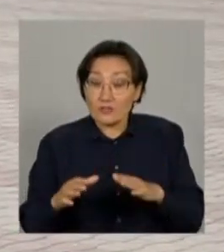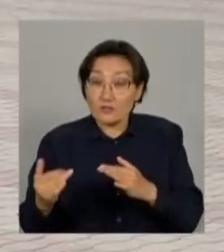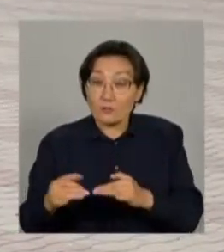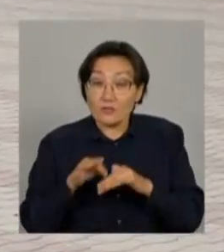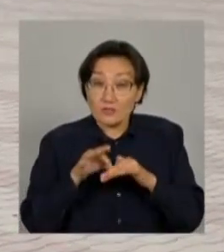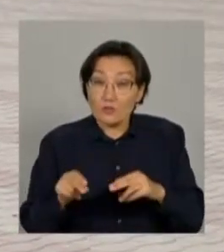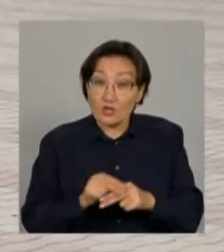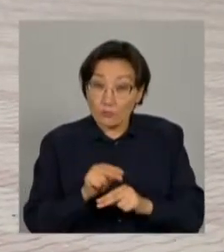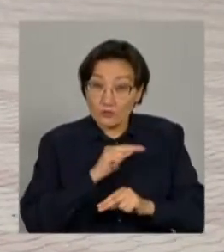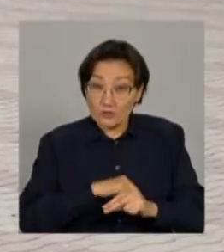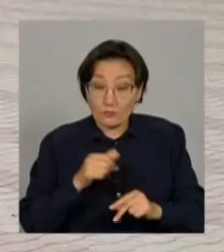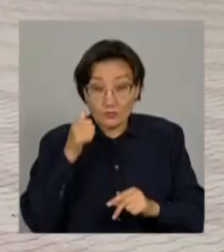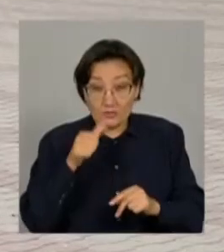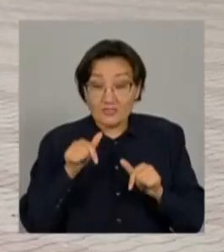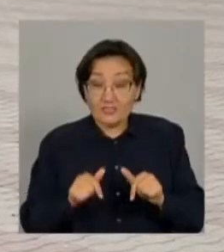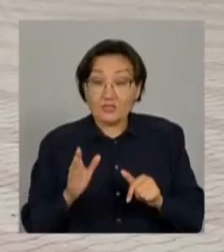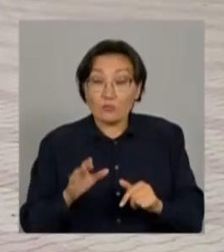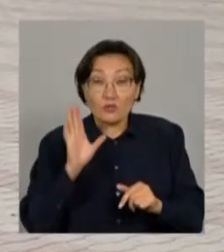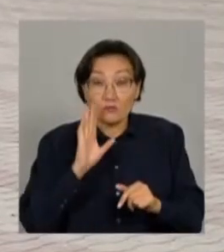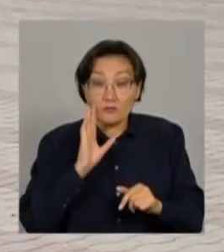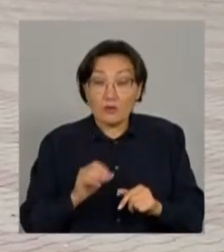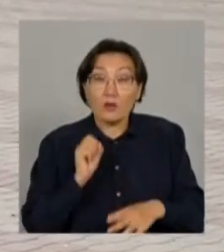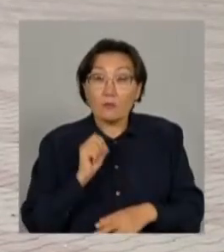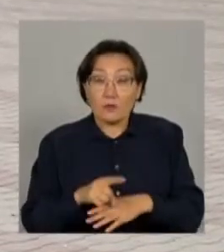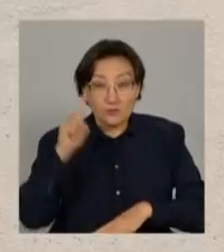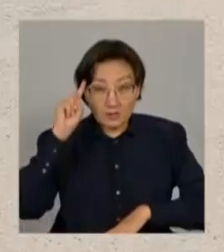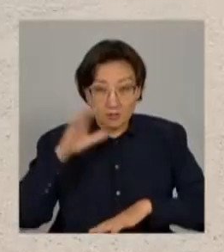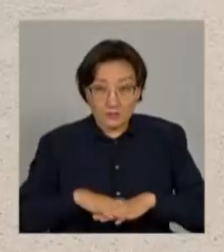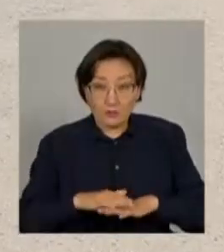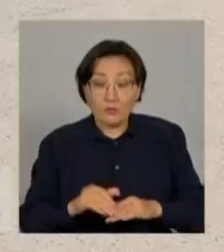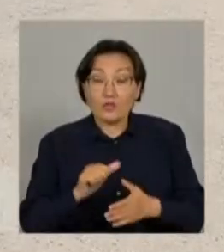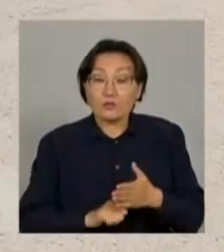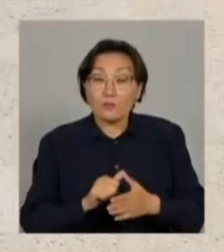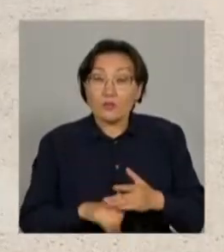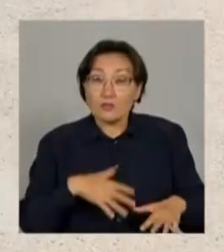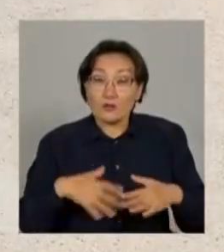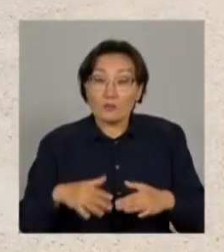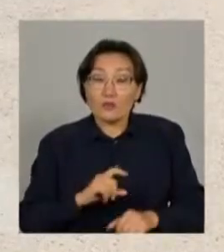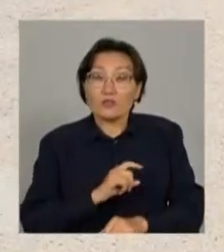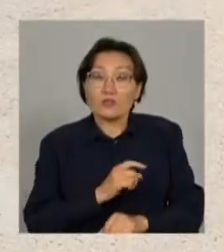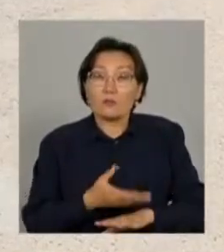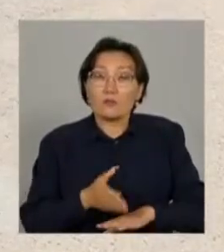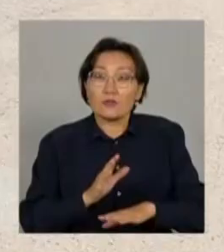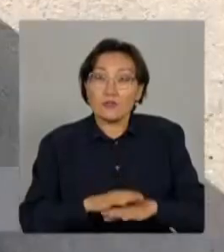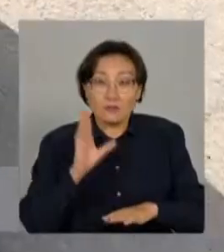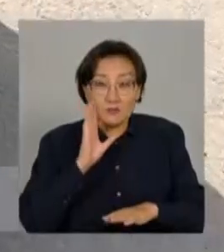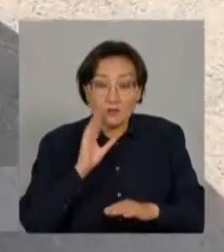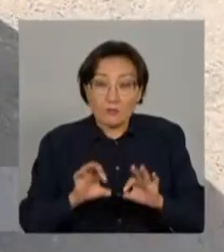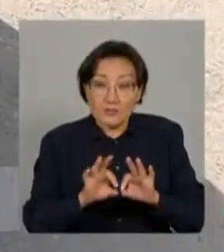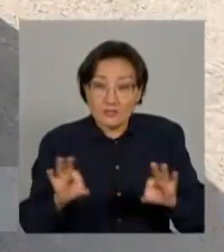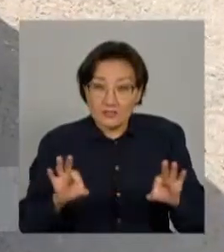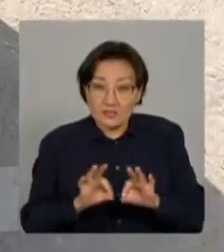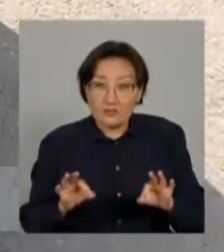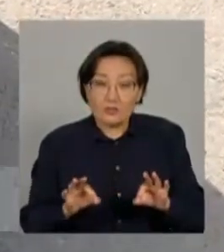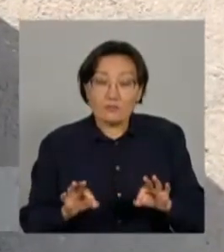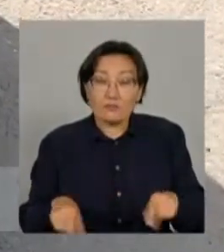идут ремонтные работы. Завтра здесь будет вода. Это поручение акима. Причина же слабого напора воды в том, что проложенные трубы не